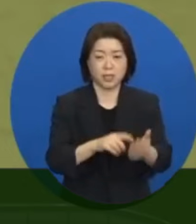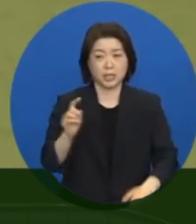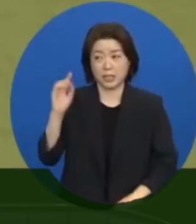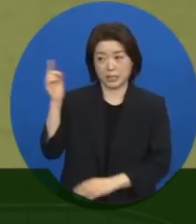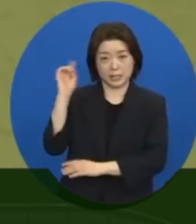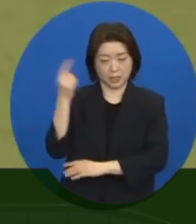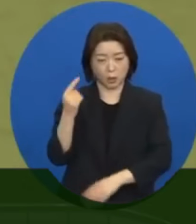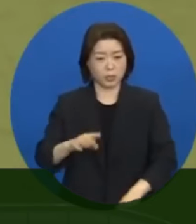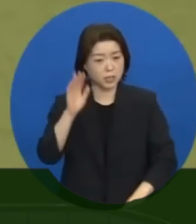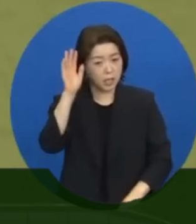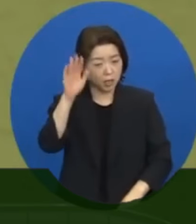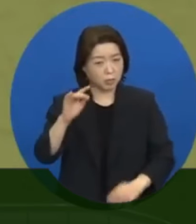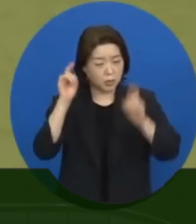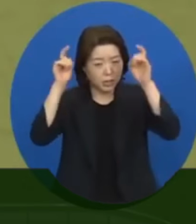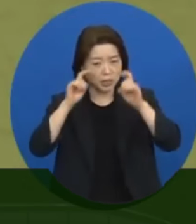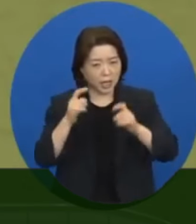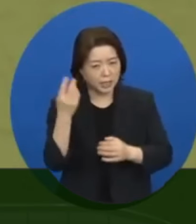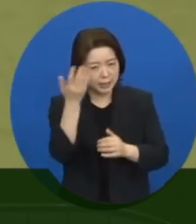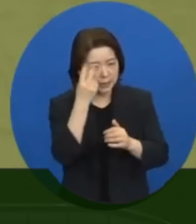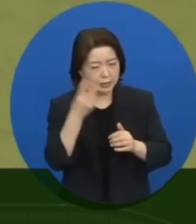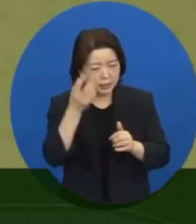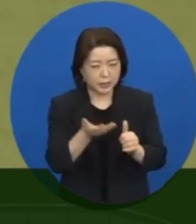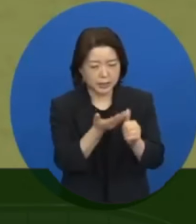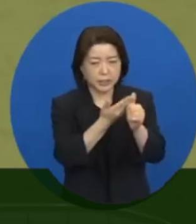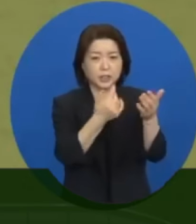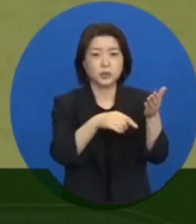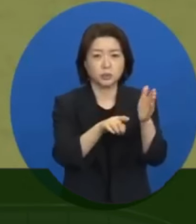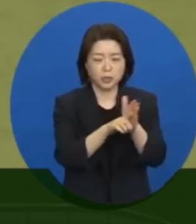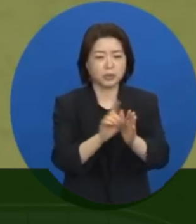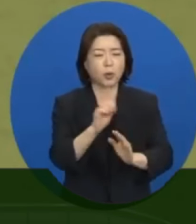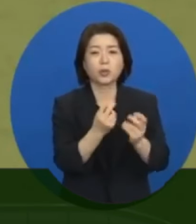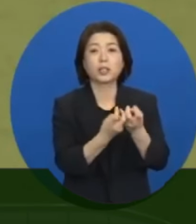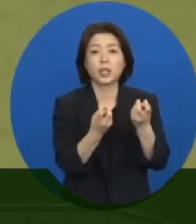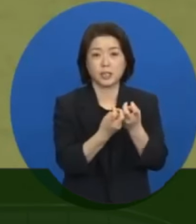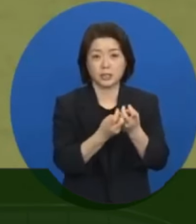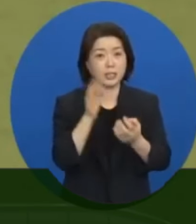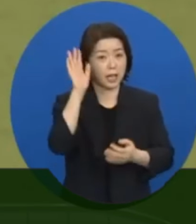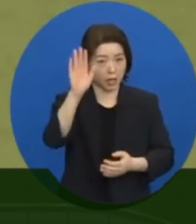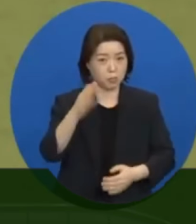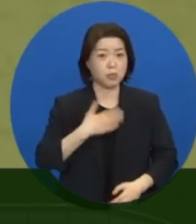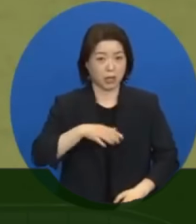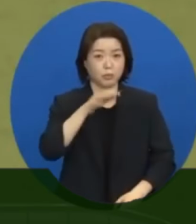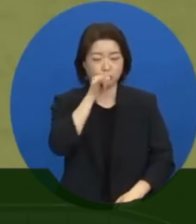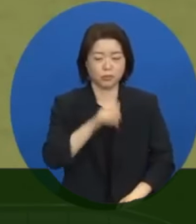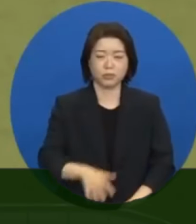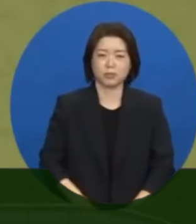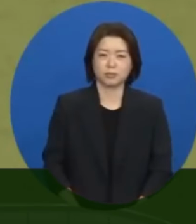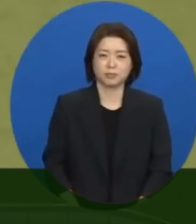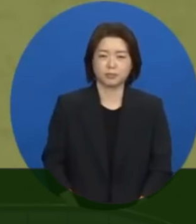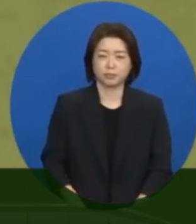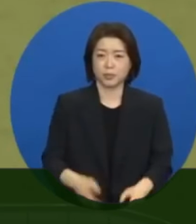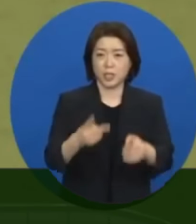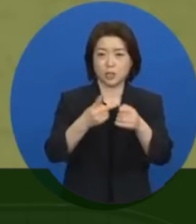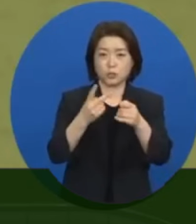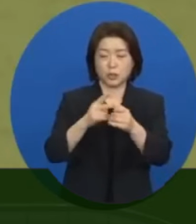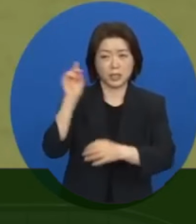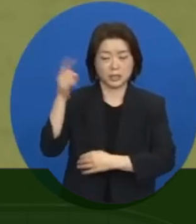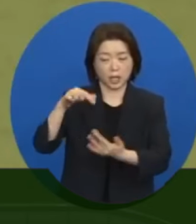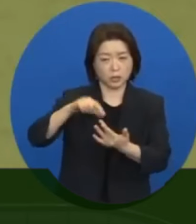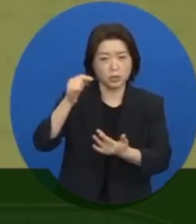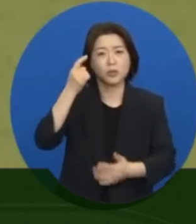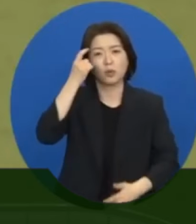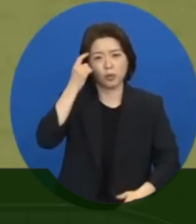위해 양들을 지키기 위해 했는지를 살펴보게 될 것입니다 두 번째 왜 다윗이